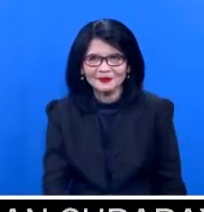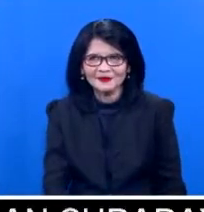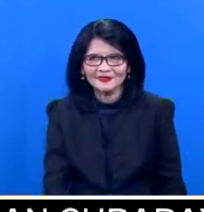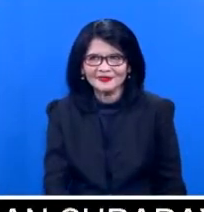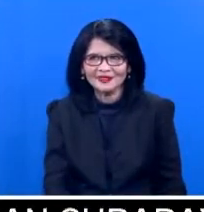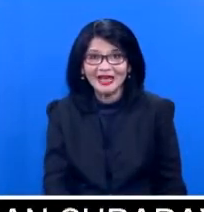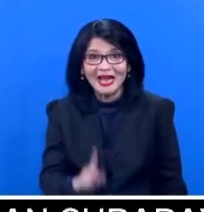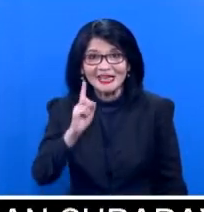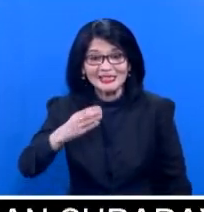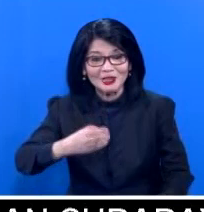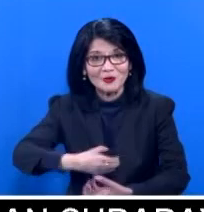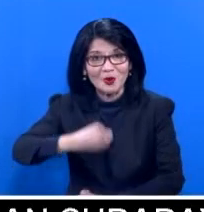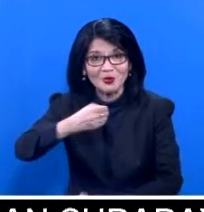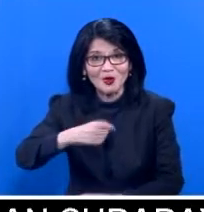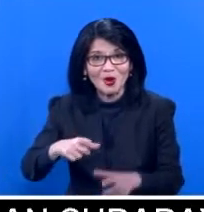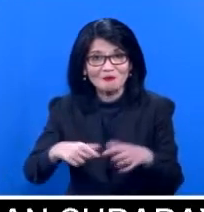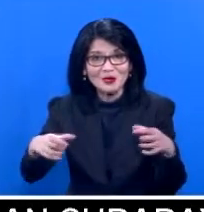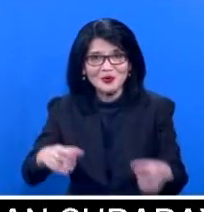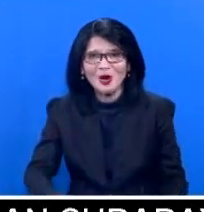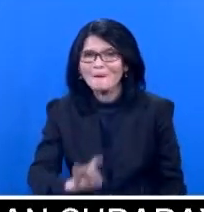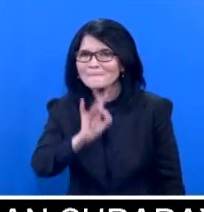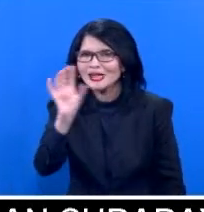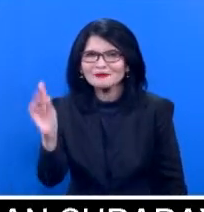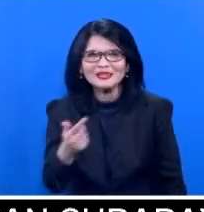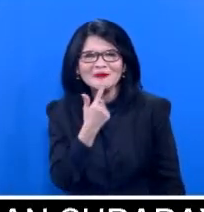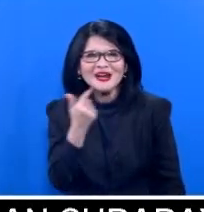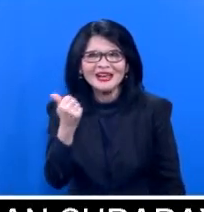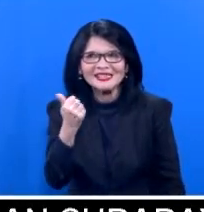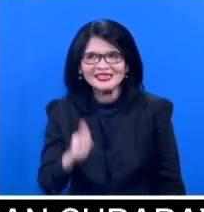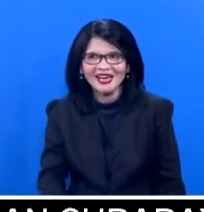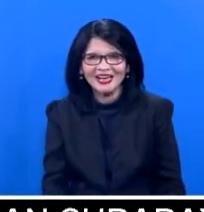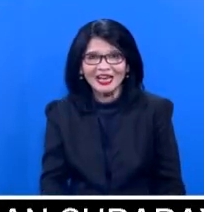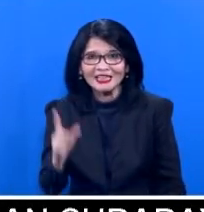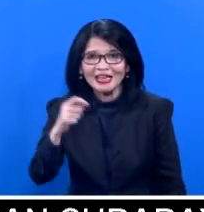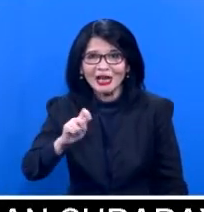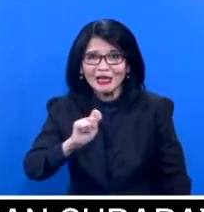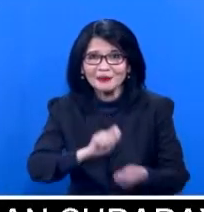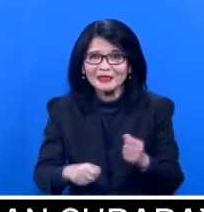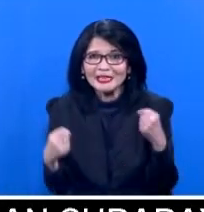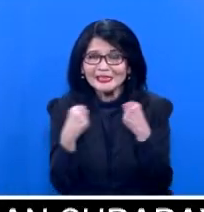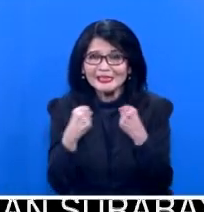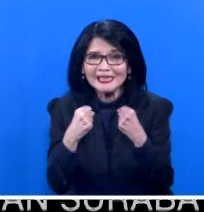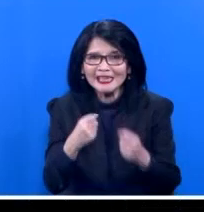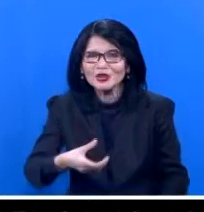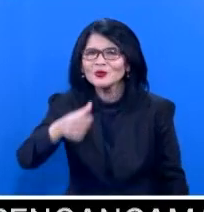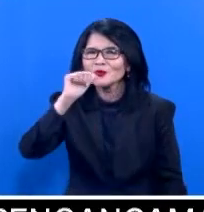Asik, semua botol sudah terisi penuh susu berbagai macam rasa. Tinggal didinginkan agar saat diminum jadi